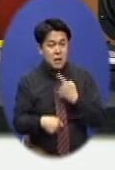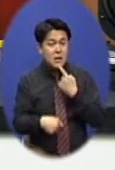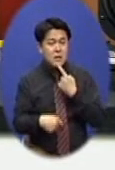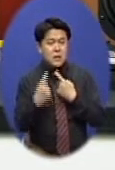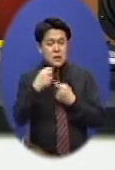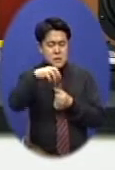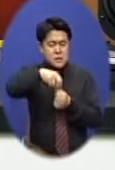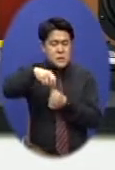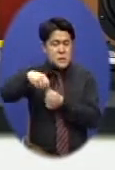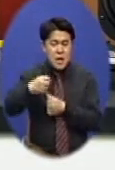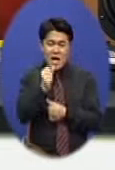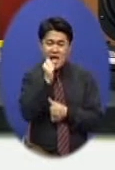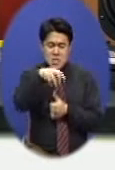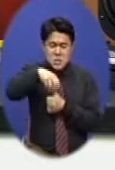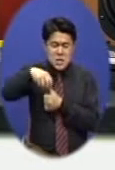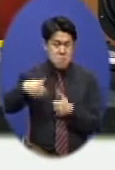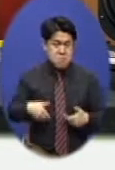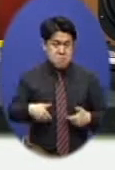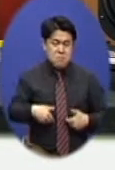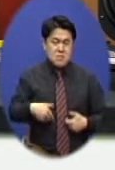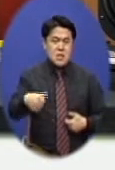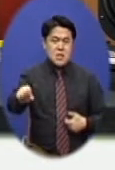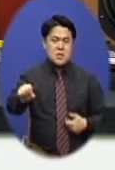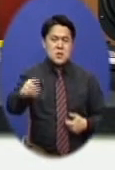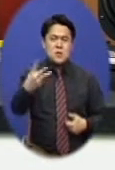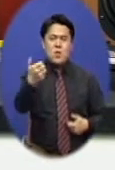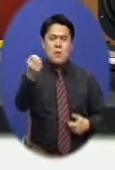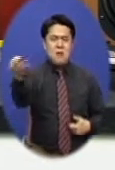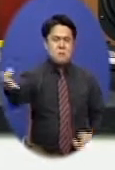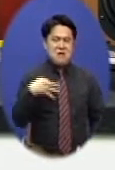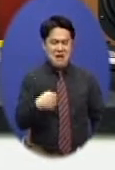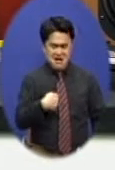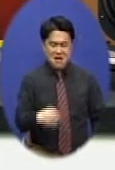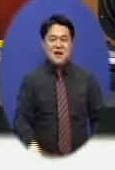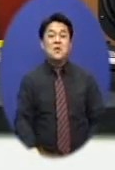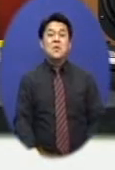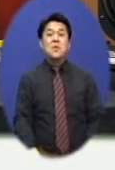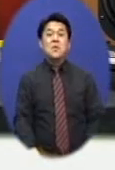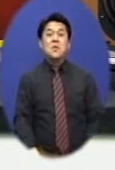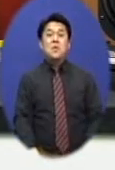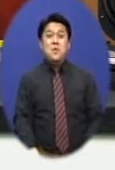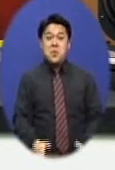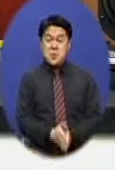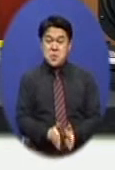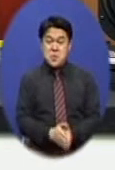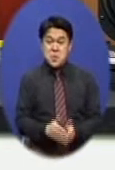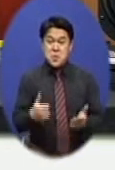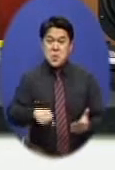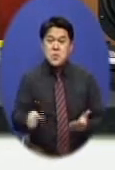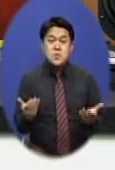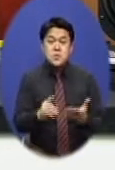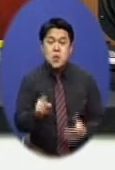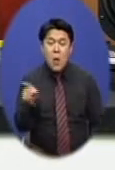임플란트를 해야 돼요. 네. 근데 아들이 돈 350만 원을 받아줬어요. 아이고. 아니, 아드님이 뭐